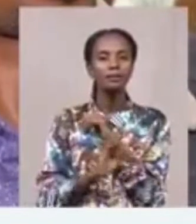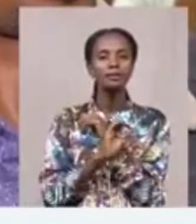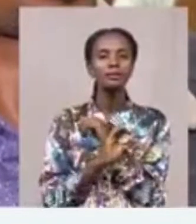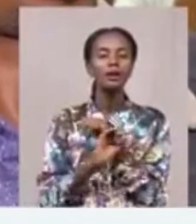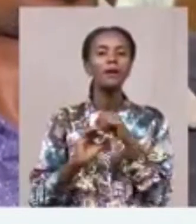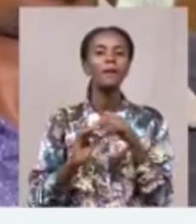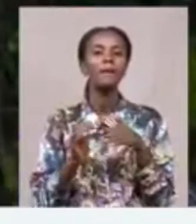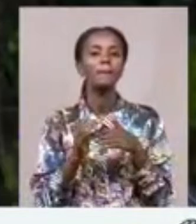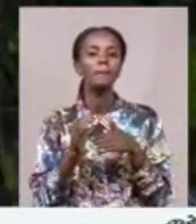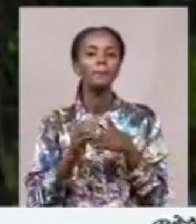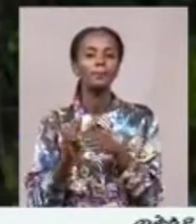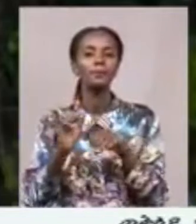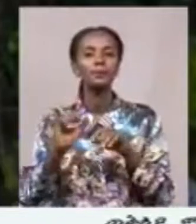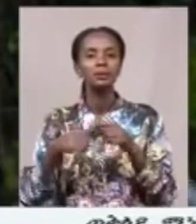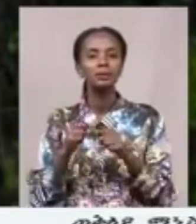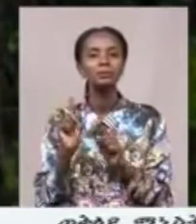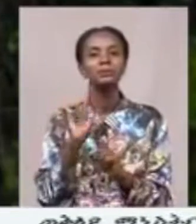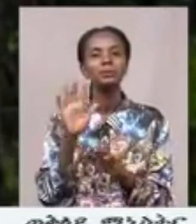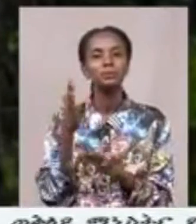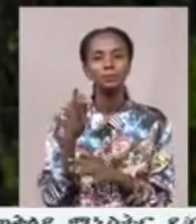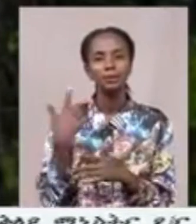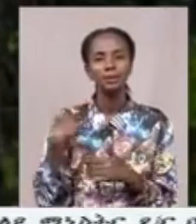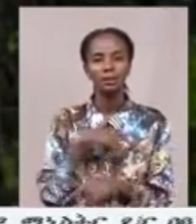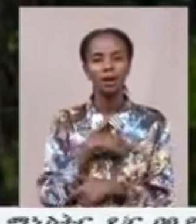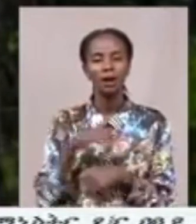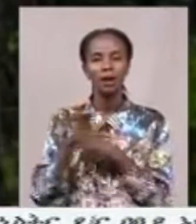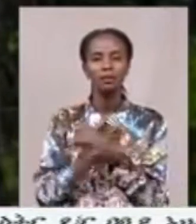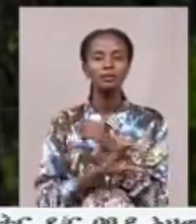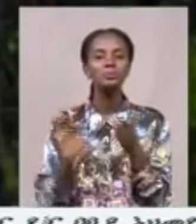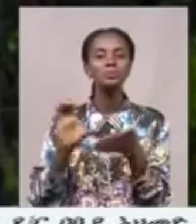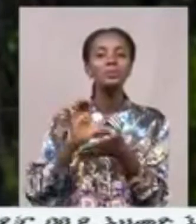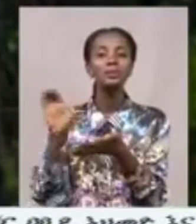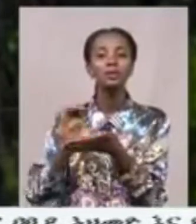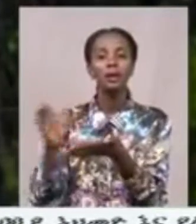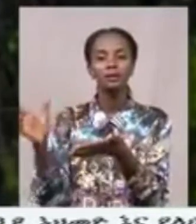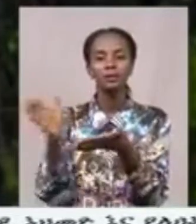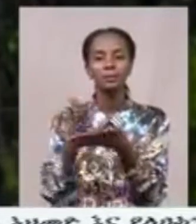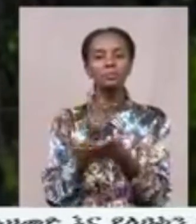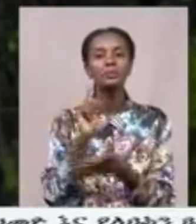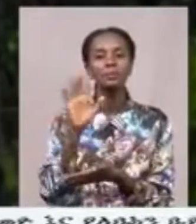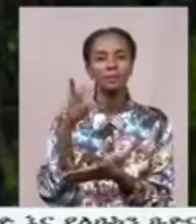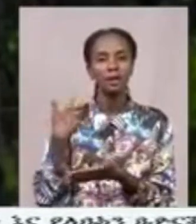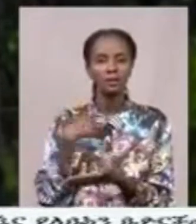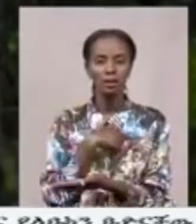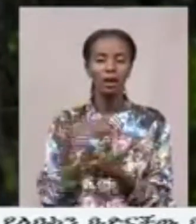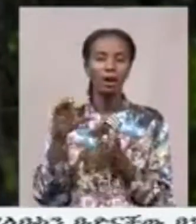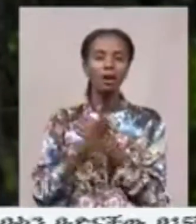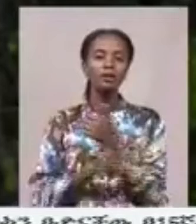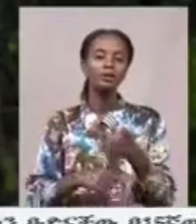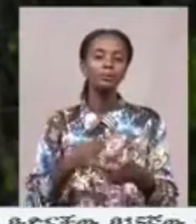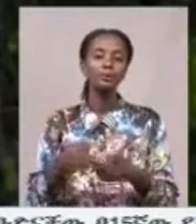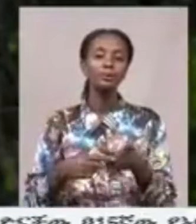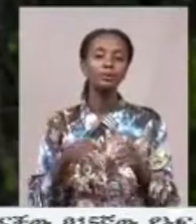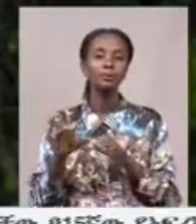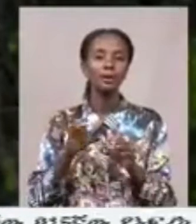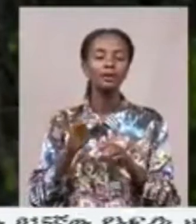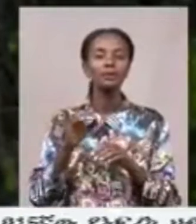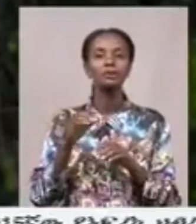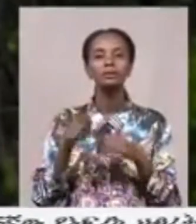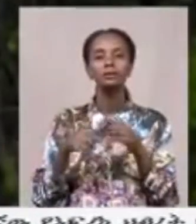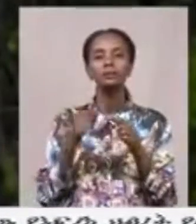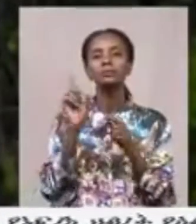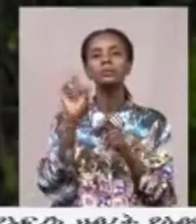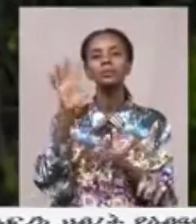ሂደት ምን ይመስላል? የእኛ ሀገር የምርት አሰባሰብ ሂደት ምን ይመስላል? የኛ ሀገር ፕሮሰስ የማድረግ ሂደት ምን ይመስላል? የኛ